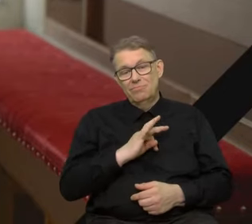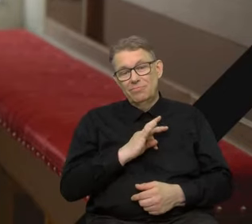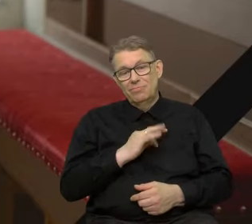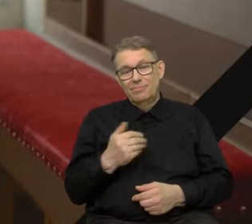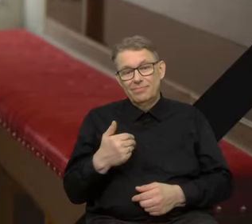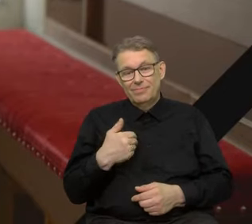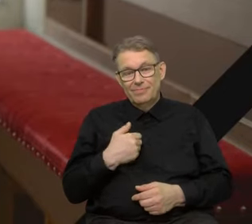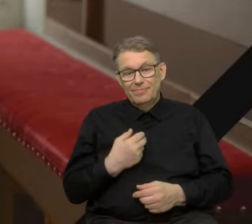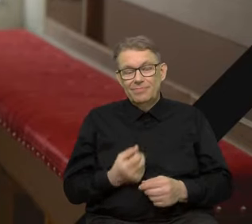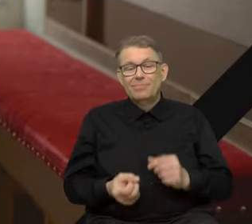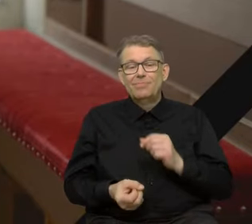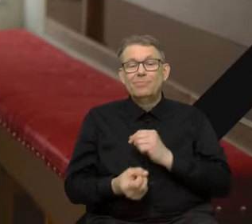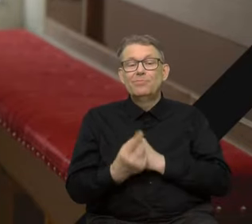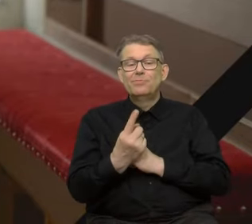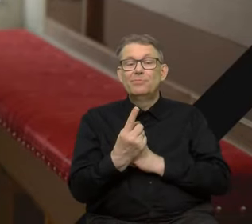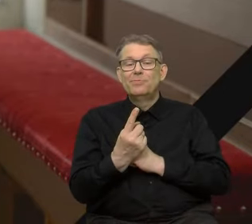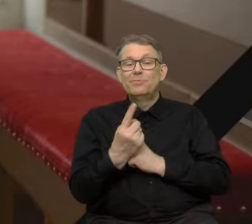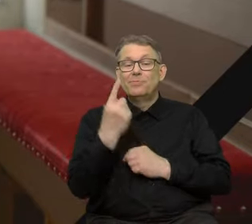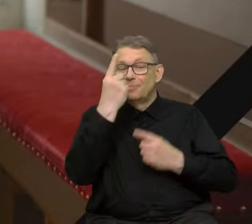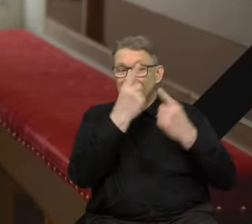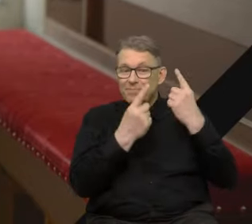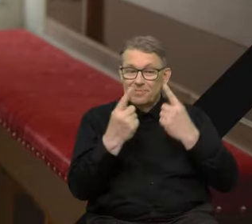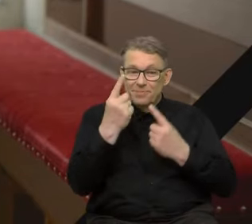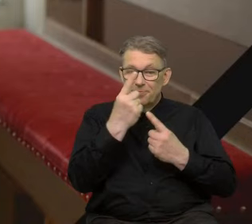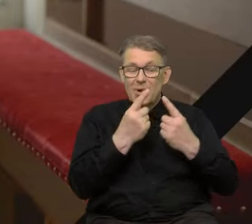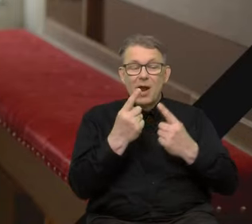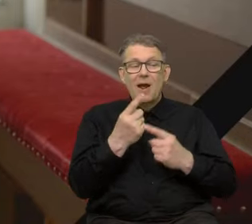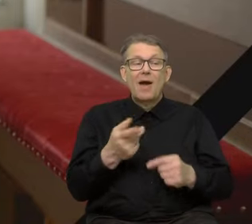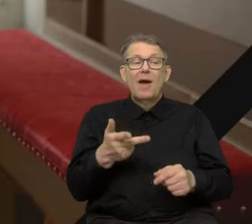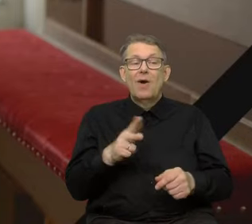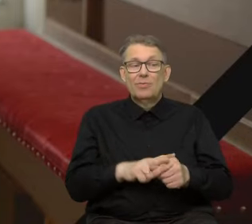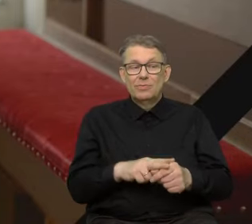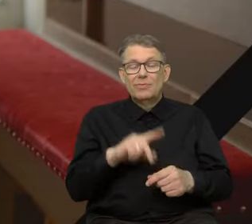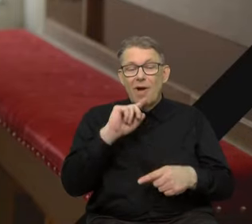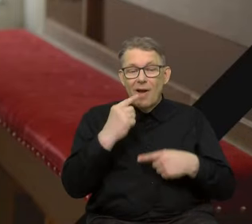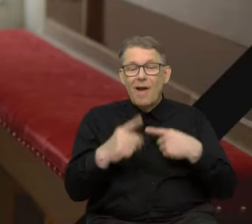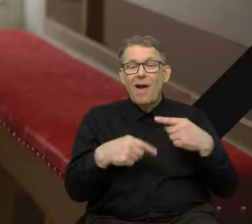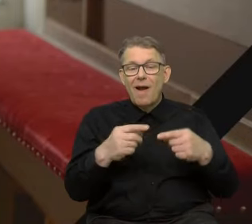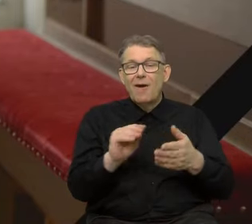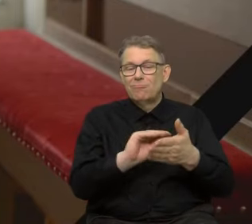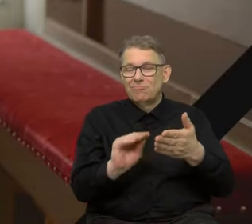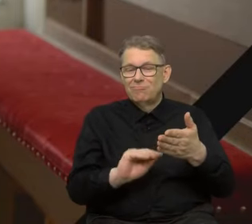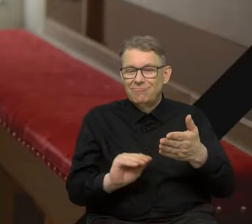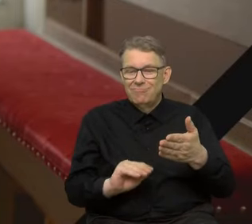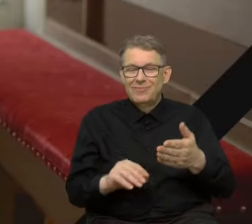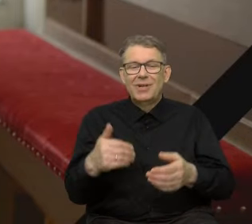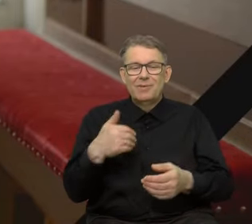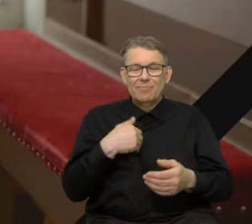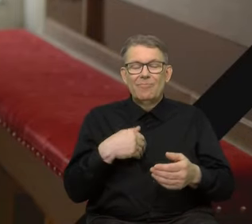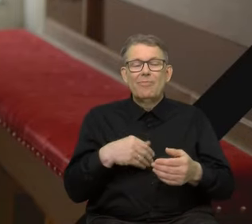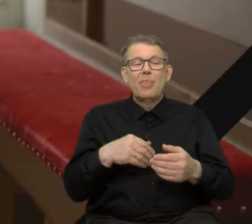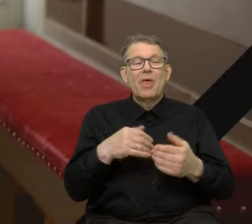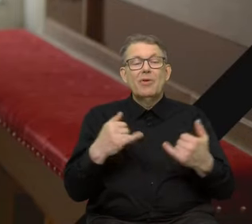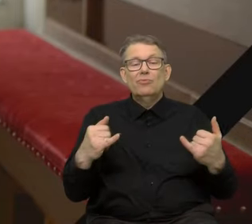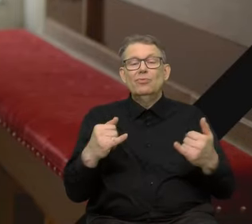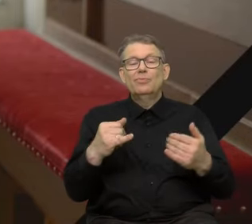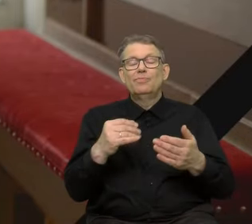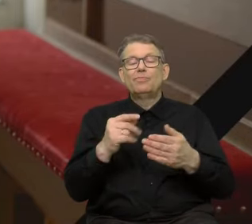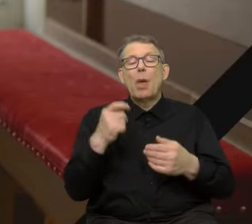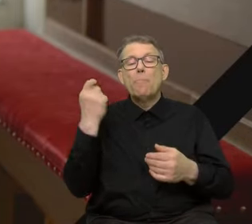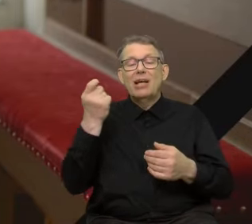się ta myśl, zakorzeniała się, wypowiadałem ją, pisałem o niej w listach pasterskich.